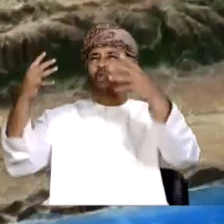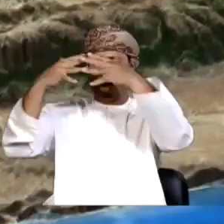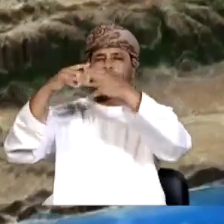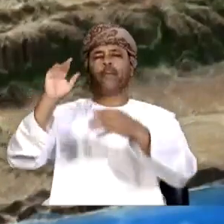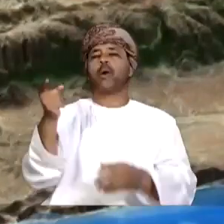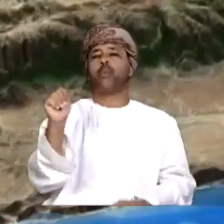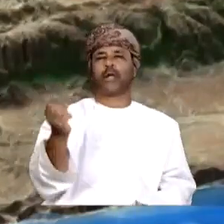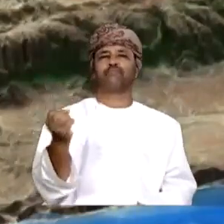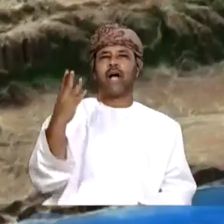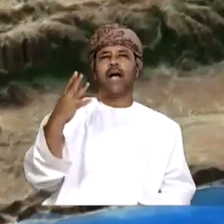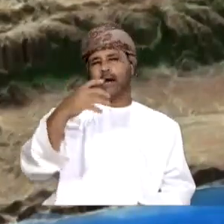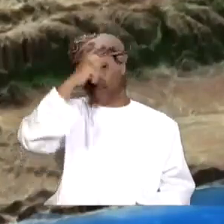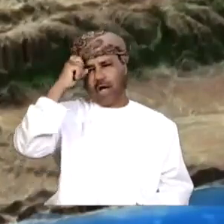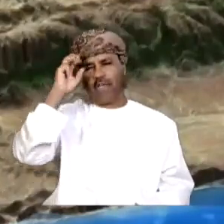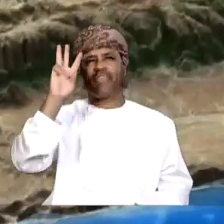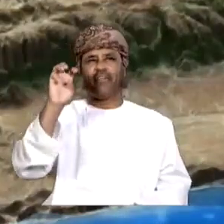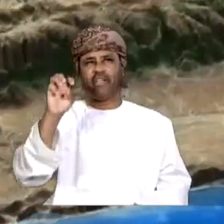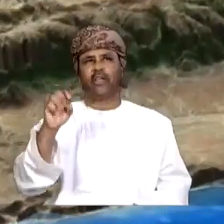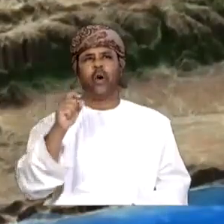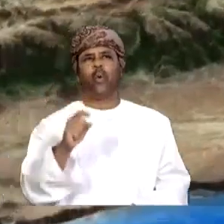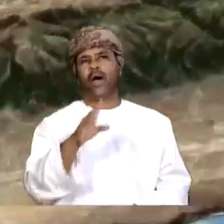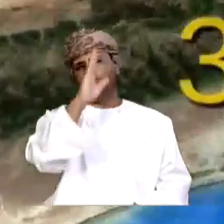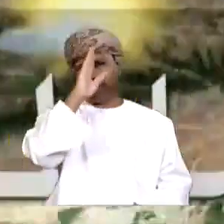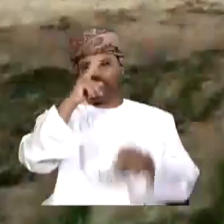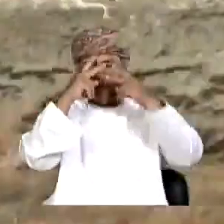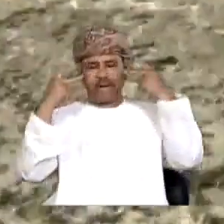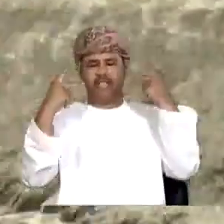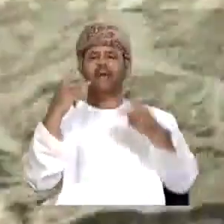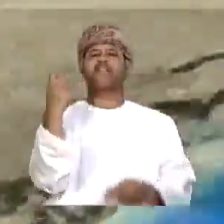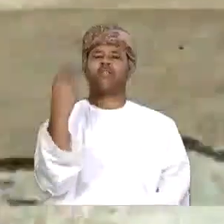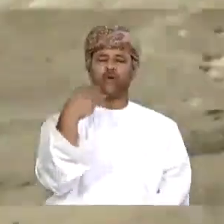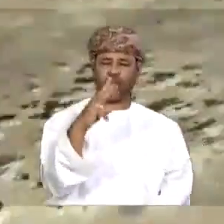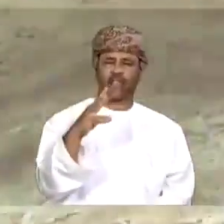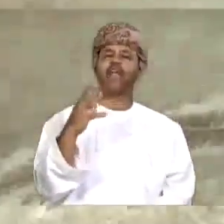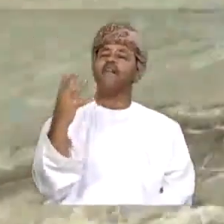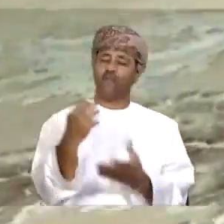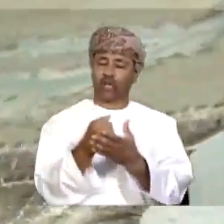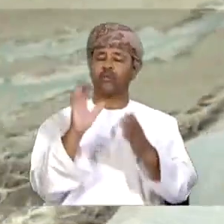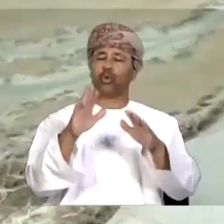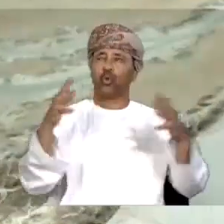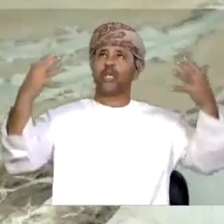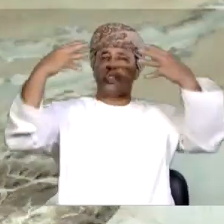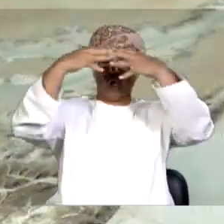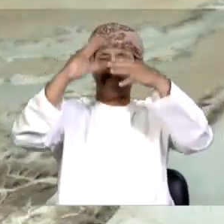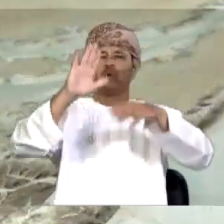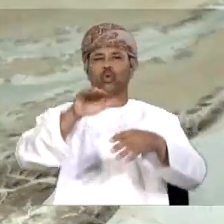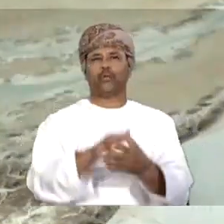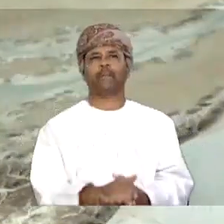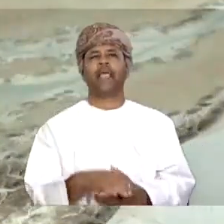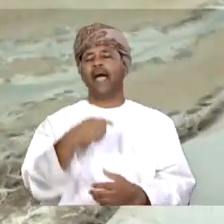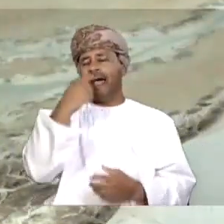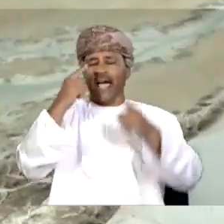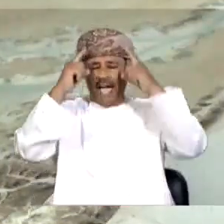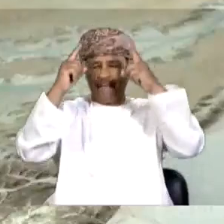النهار القادم ودرجات الحرارة عند مطلع 30. كذلك والحال على تمريت مع فرص الانتشار وتدفق لبعض السحب. على هيمة